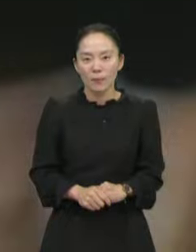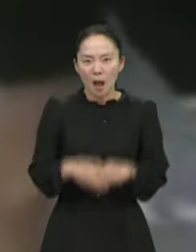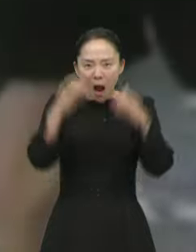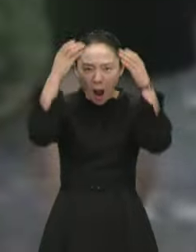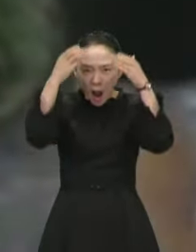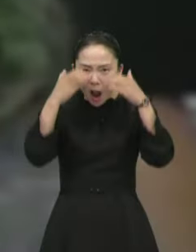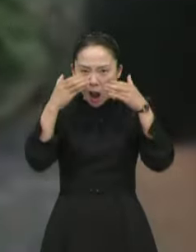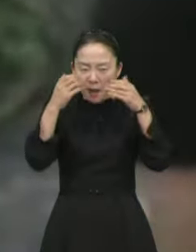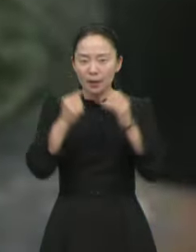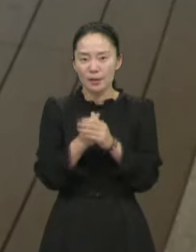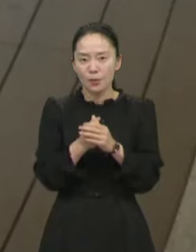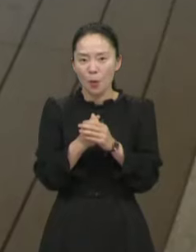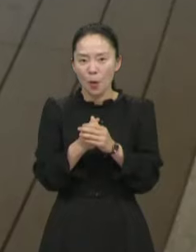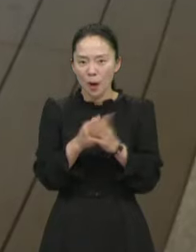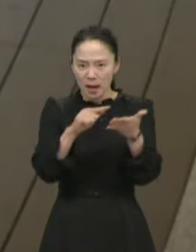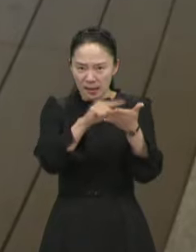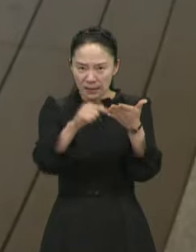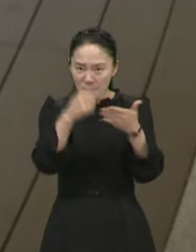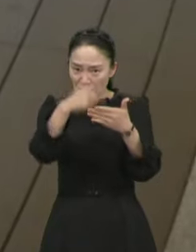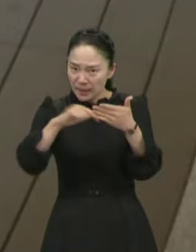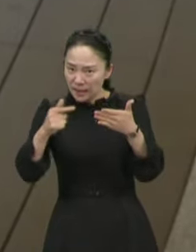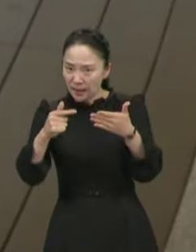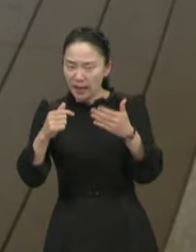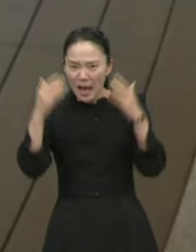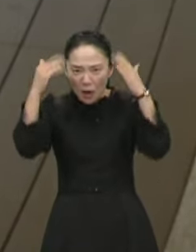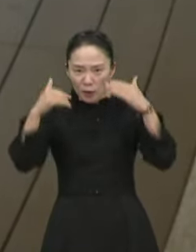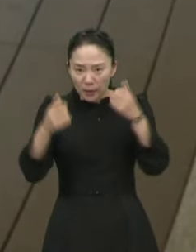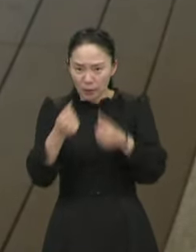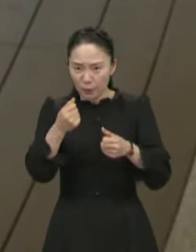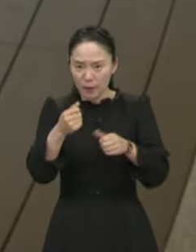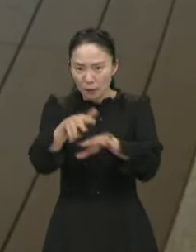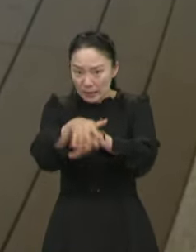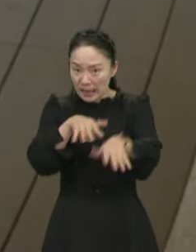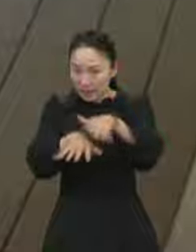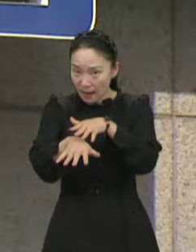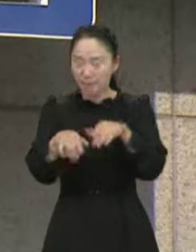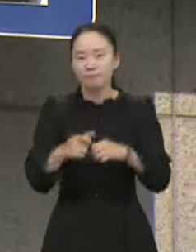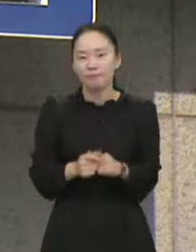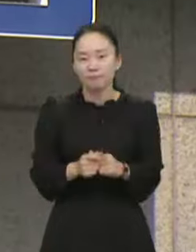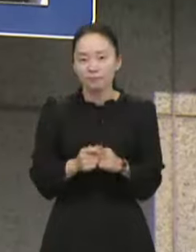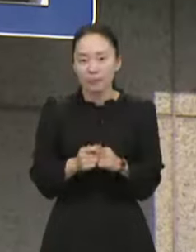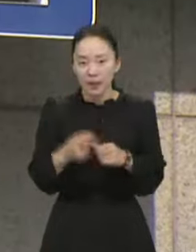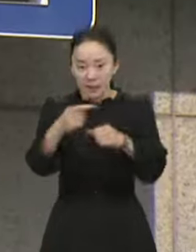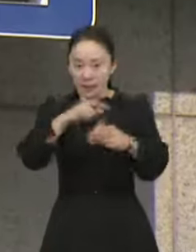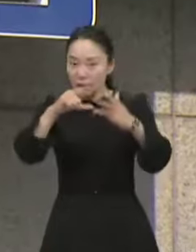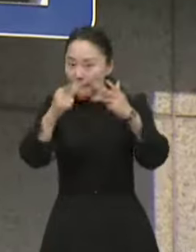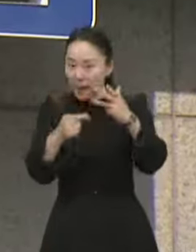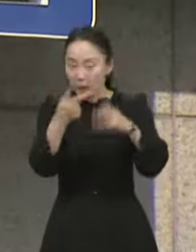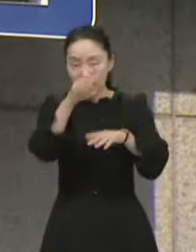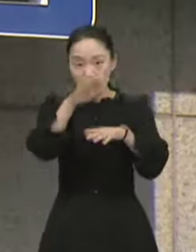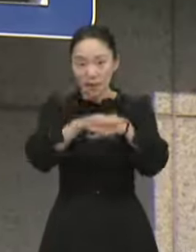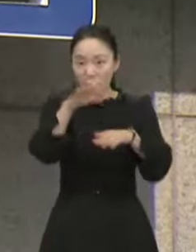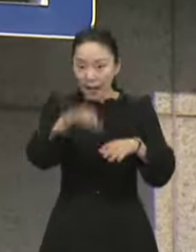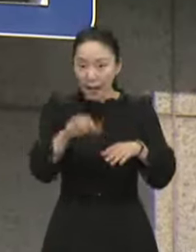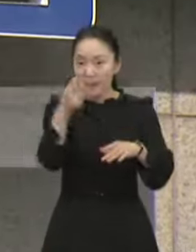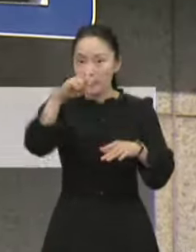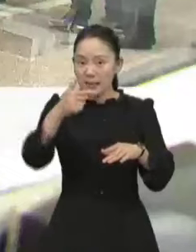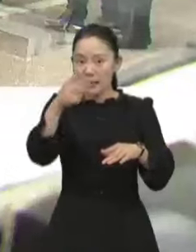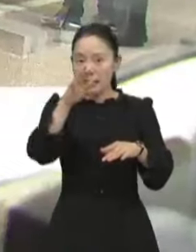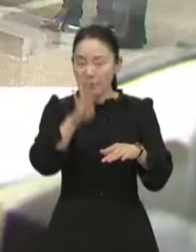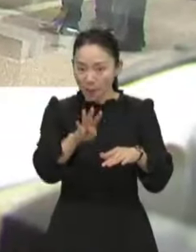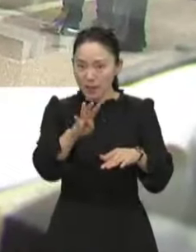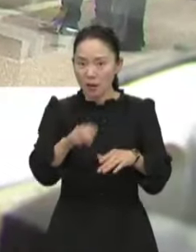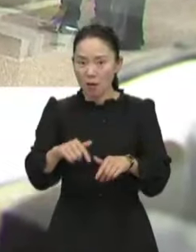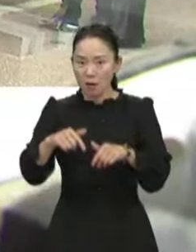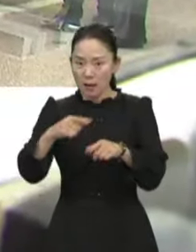헬멧으로 얼굴을 가리고 지문을 남기지 않기 위해 한여름에도 장갑을 꼈습니다. 지난해 8월 대전의 한 신협에서 흉기로